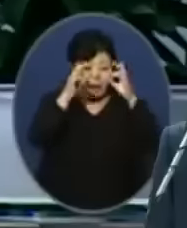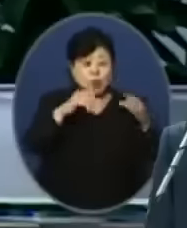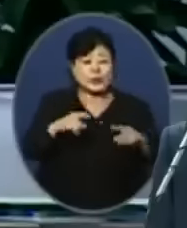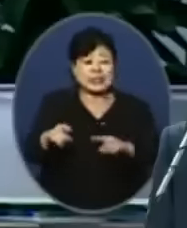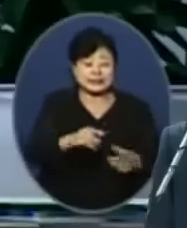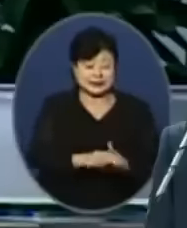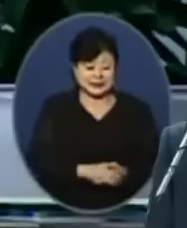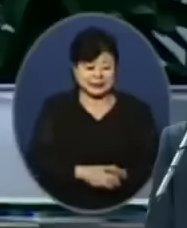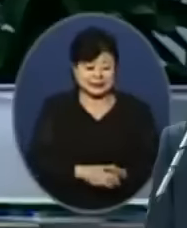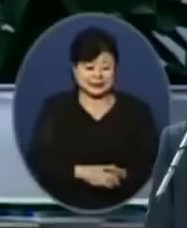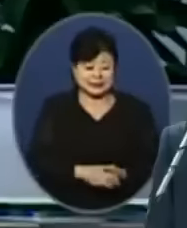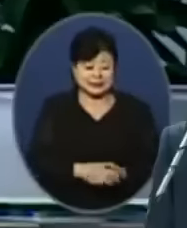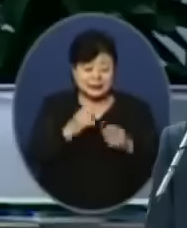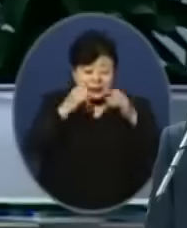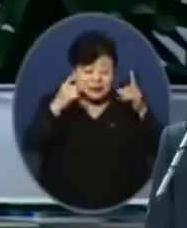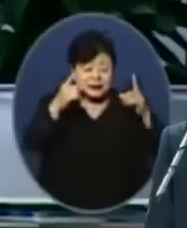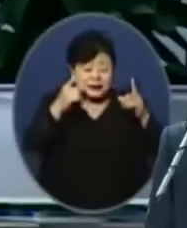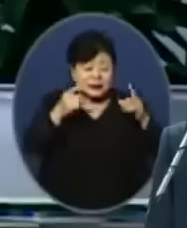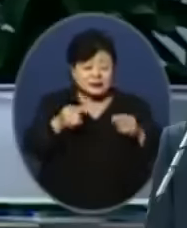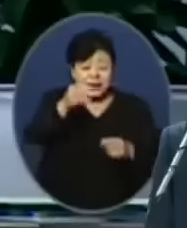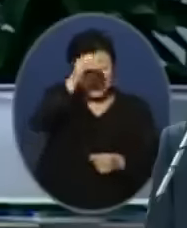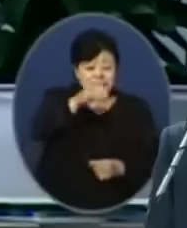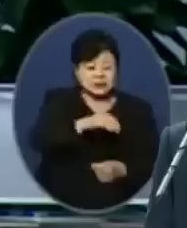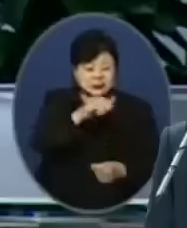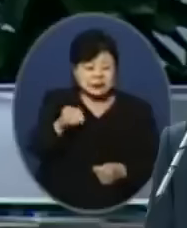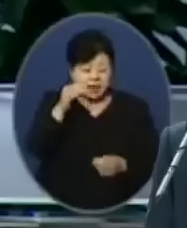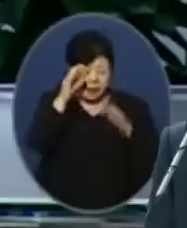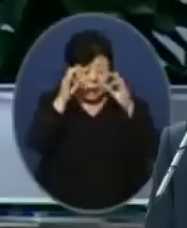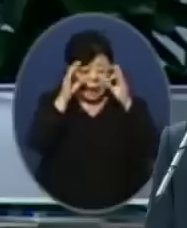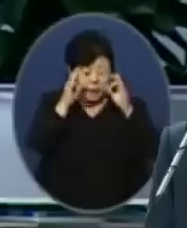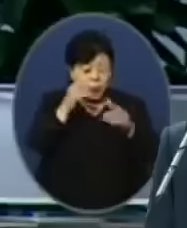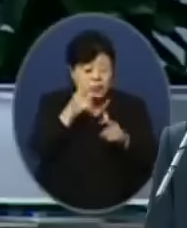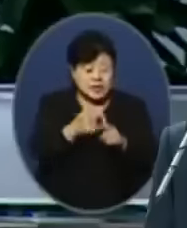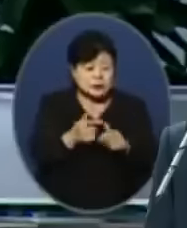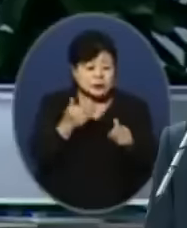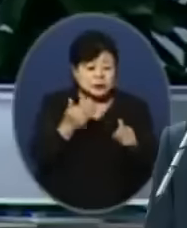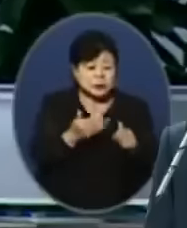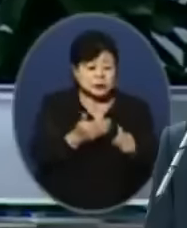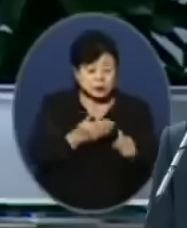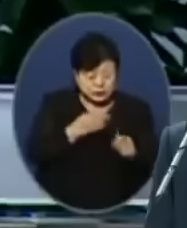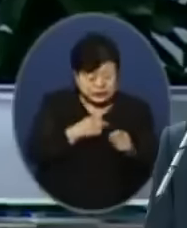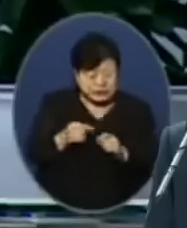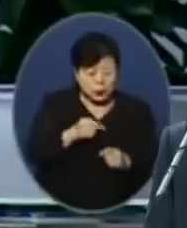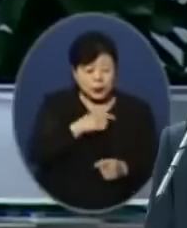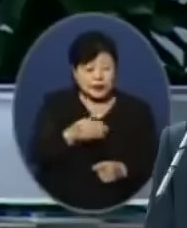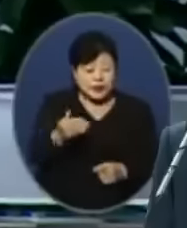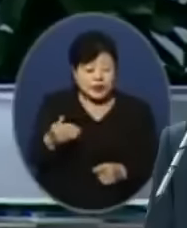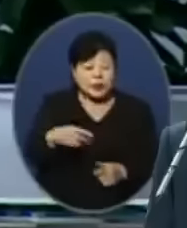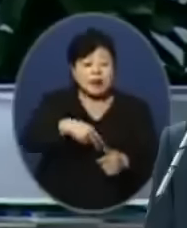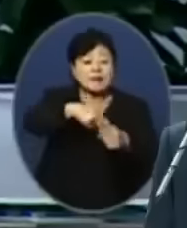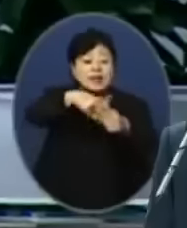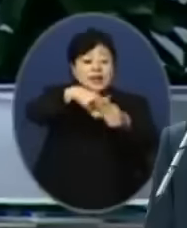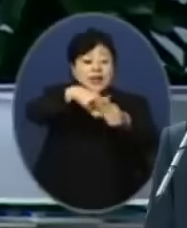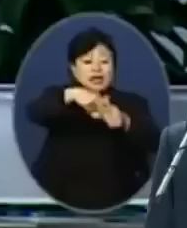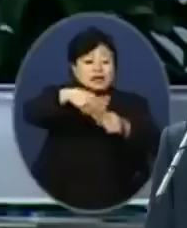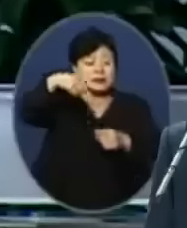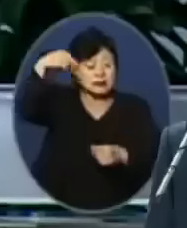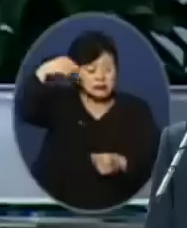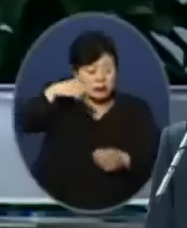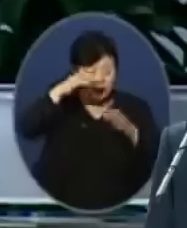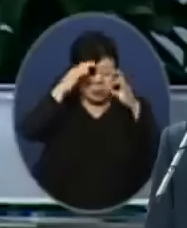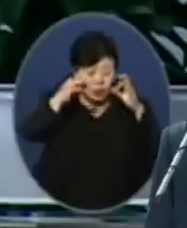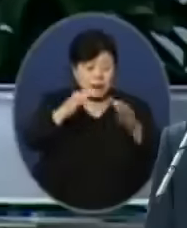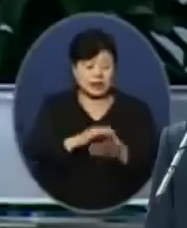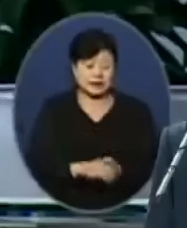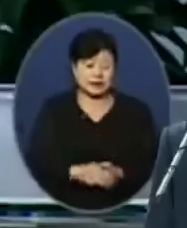것입니다. 일어나자 말자 갈무리 십자가를 바라보면 예수님께서 몸짓고 피 흘려 매달려 있는 것을 보고 우리는